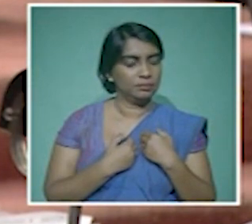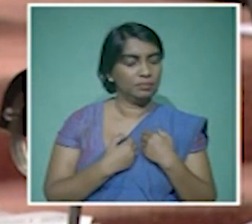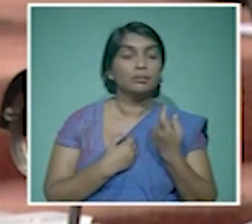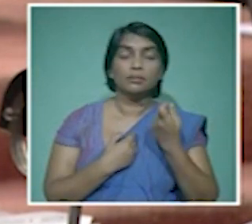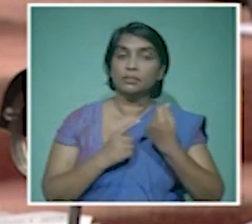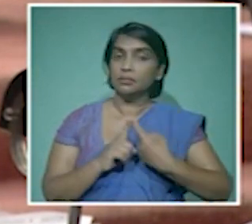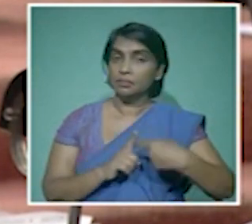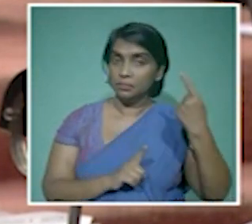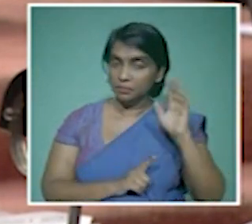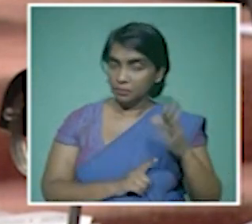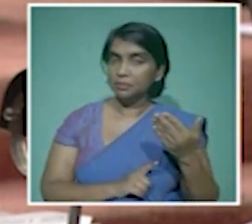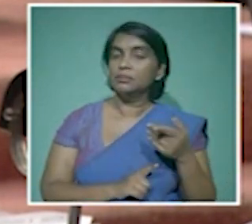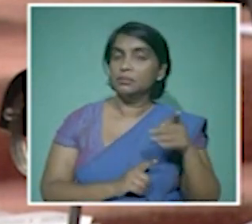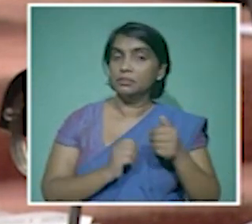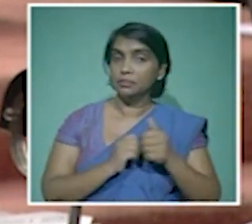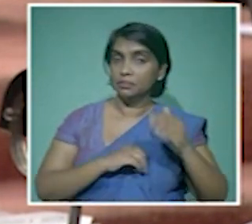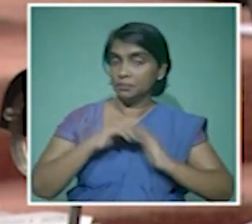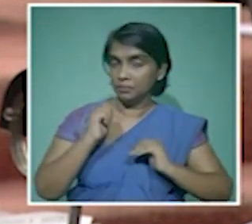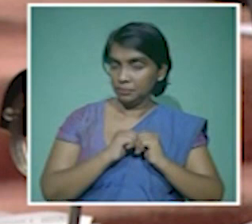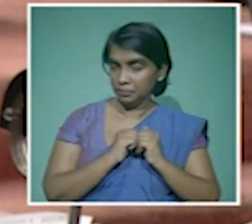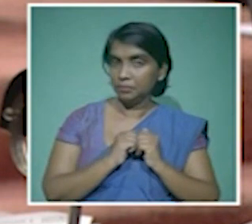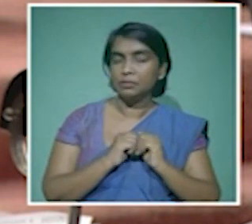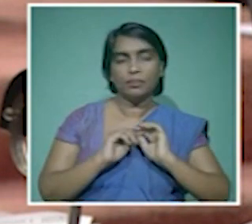முன்னேற்றகரமான நிலைமைகள் ஏற்படவில்லை. இன்று